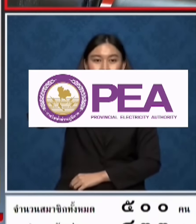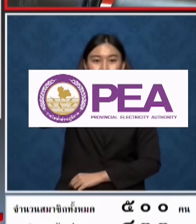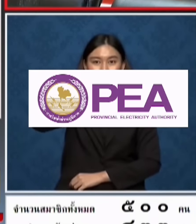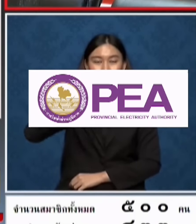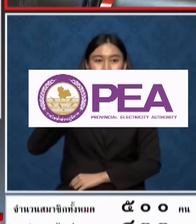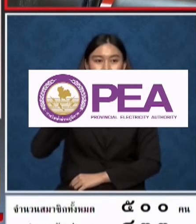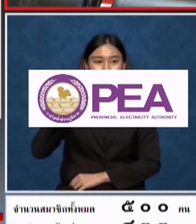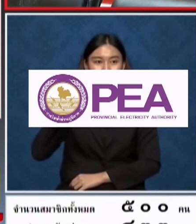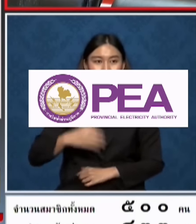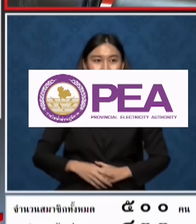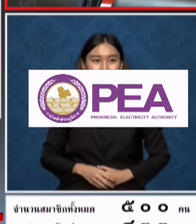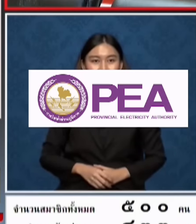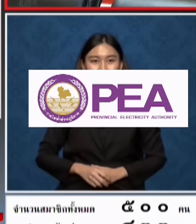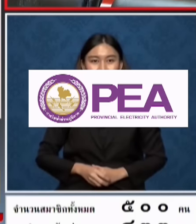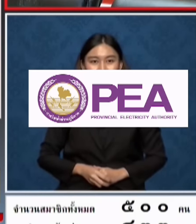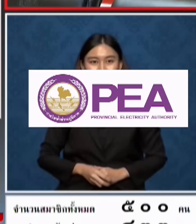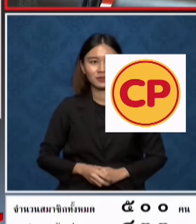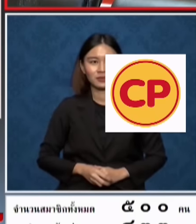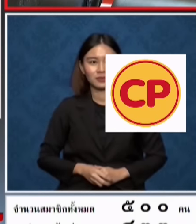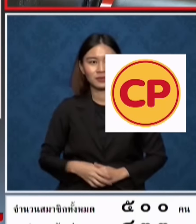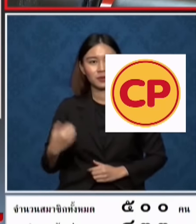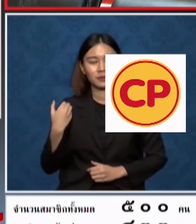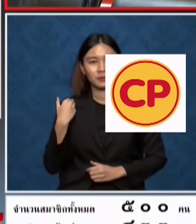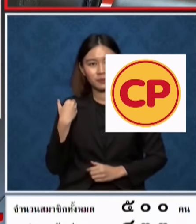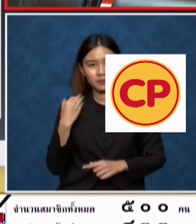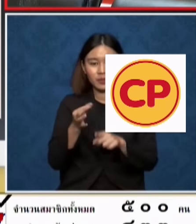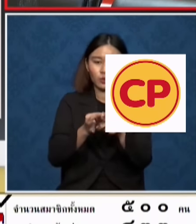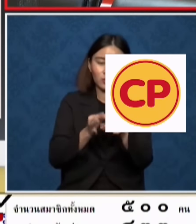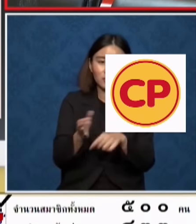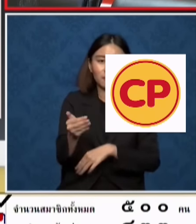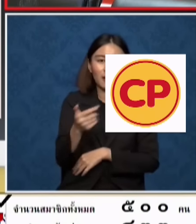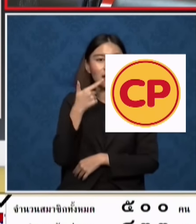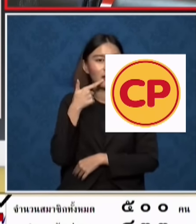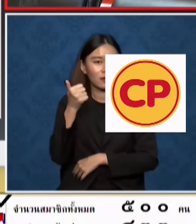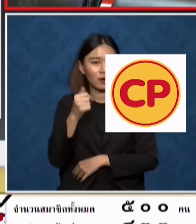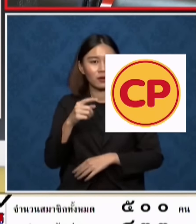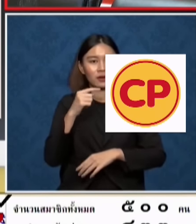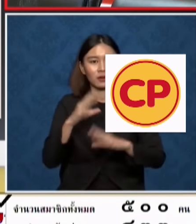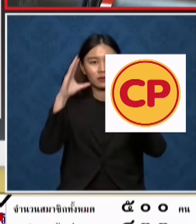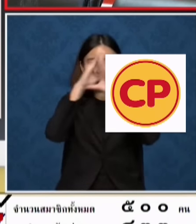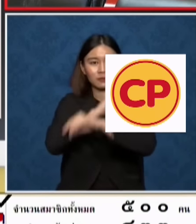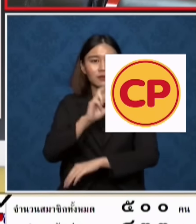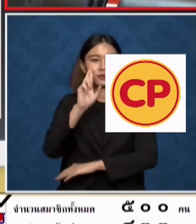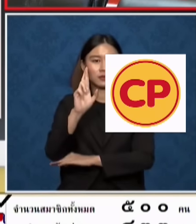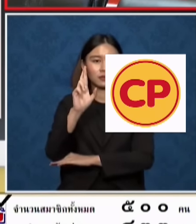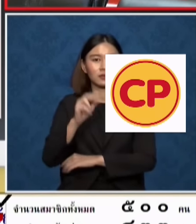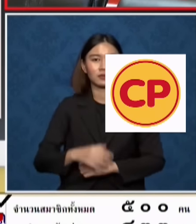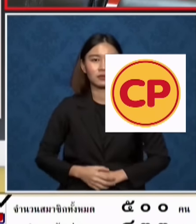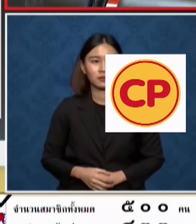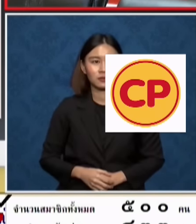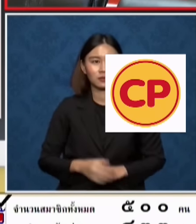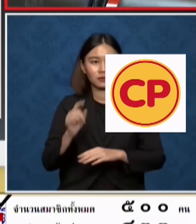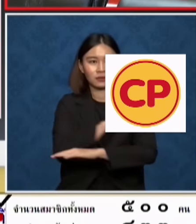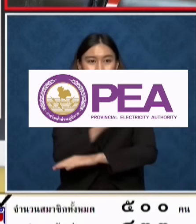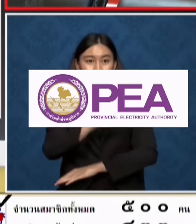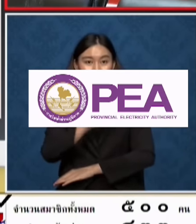เอ็กซ์คลูซีฟมาแล้วน้องนานาก็เคยไปสัมภาษณ์หมอทศแล้วก็เคยไปดูที่หมอทศเนี่ยนำอาหารที่เหลือจากรัฐสภาเนี่ย